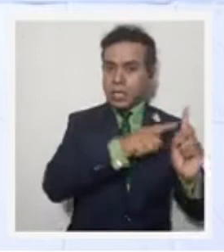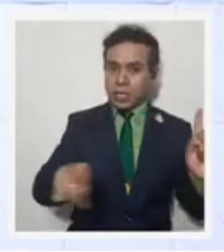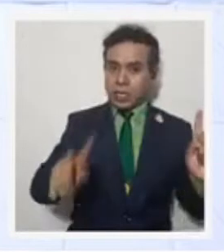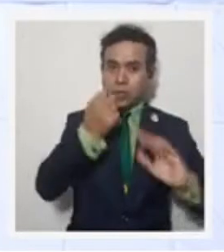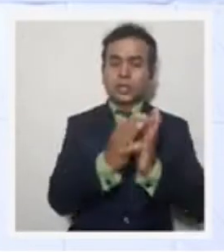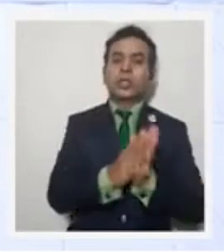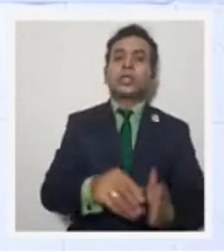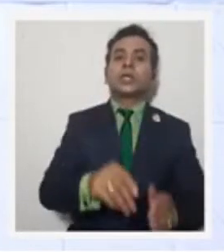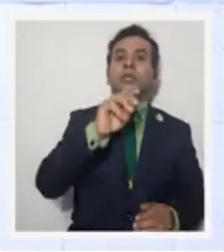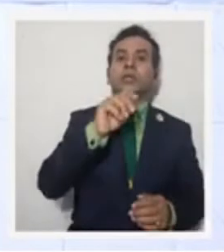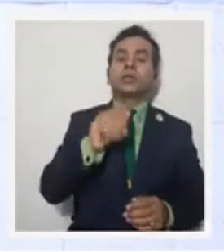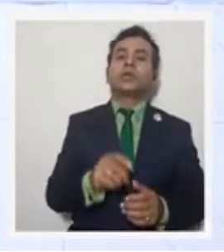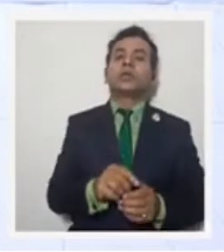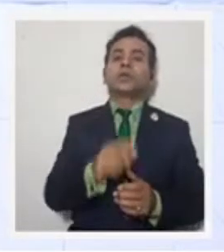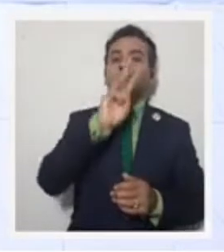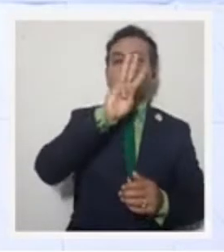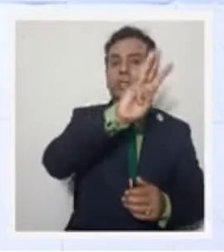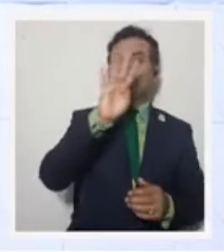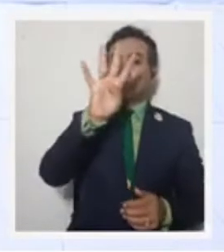এ পর্যন্ত